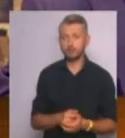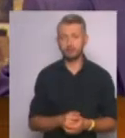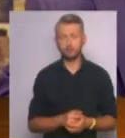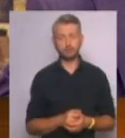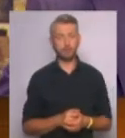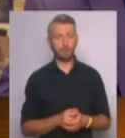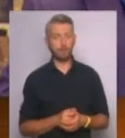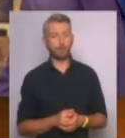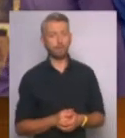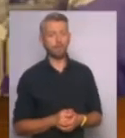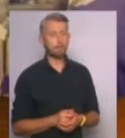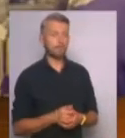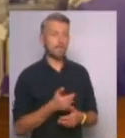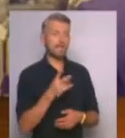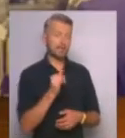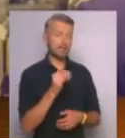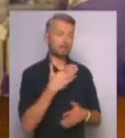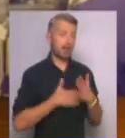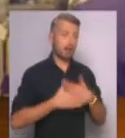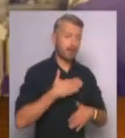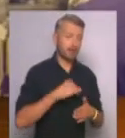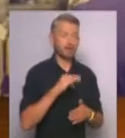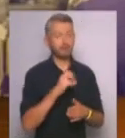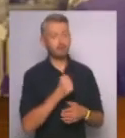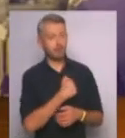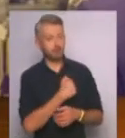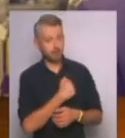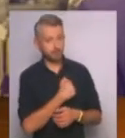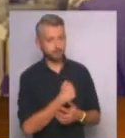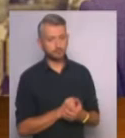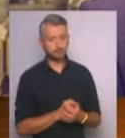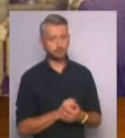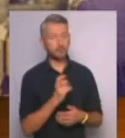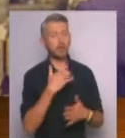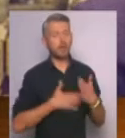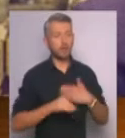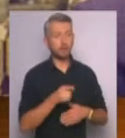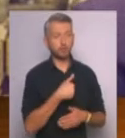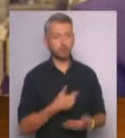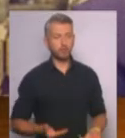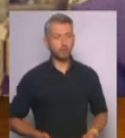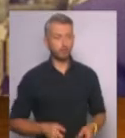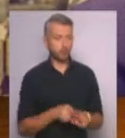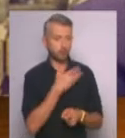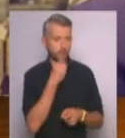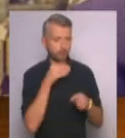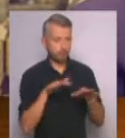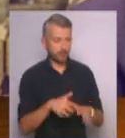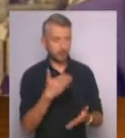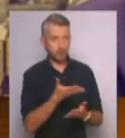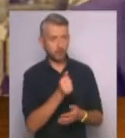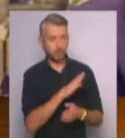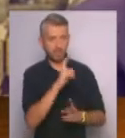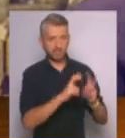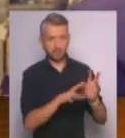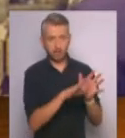Ну, і на радість, і на жаль. На радість, що ми живемо в такому мальовничому місці, якщо не брати завод